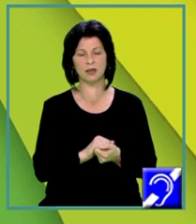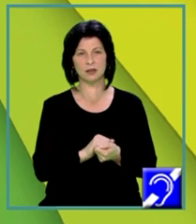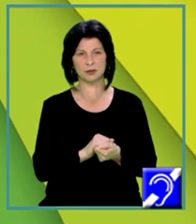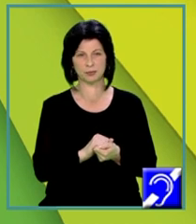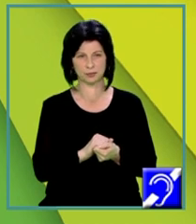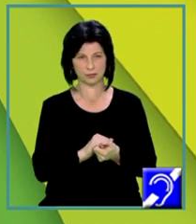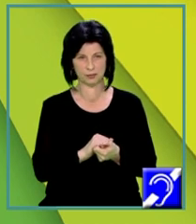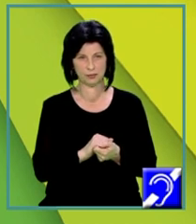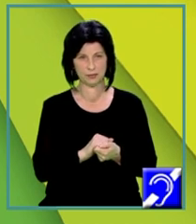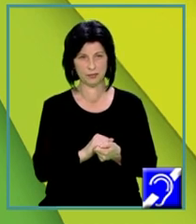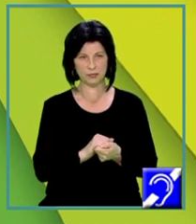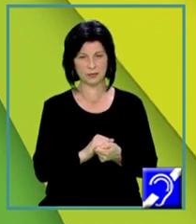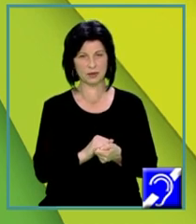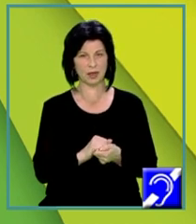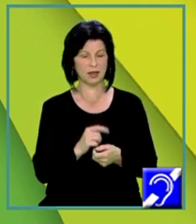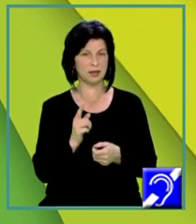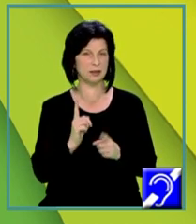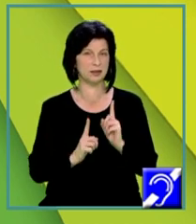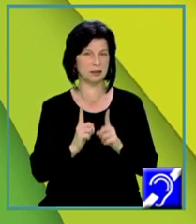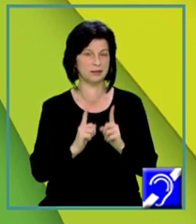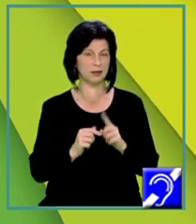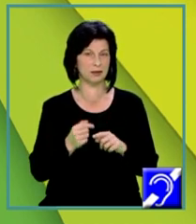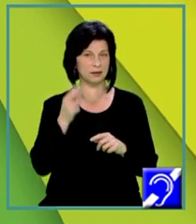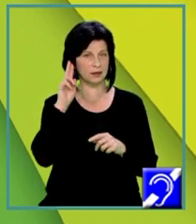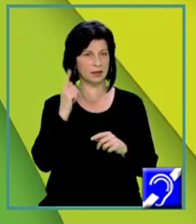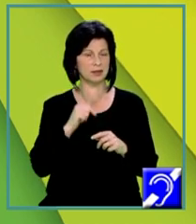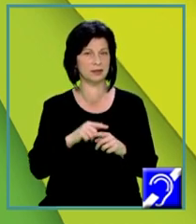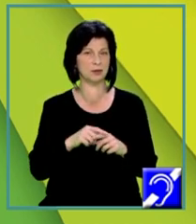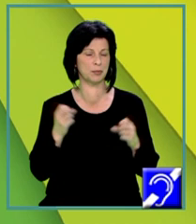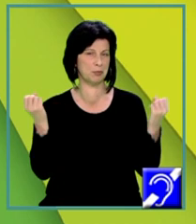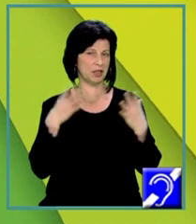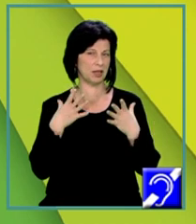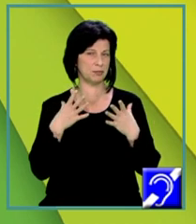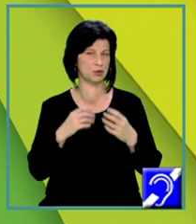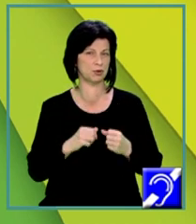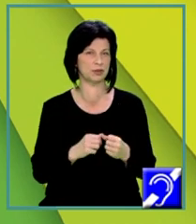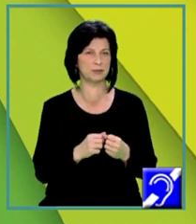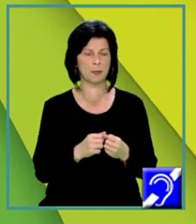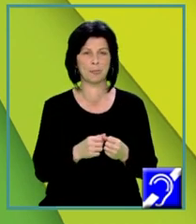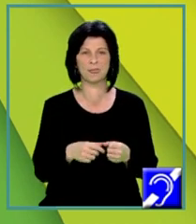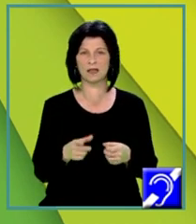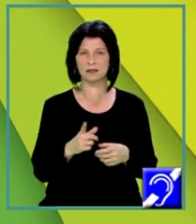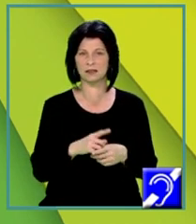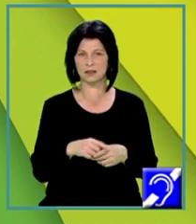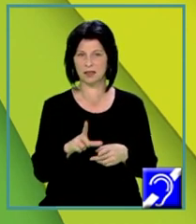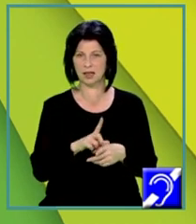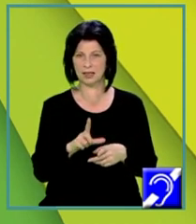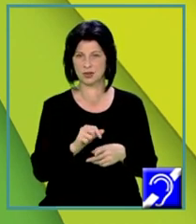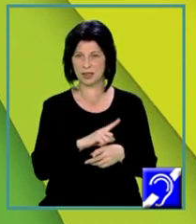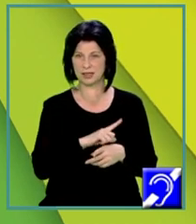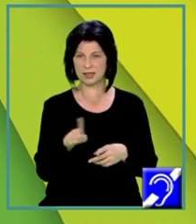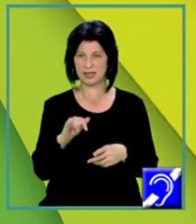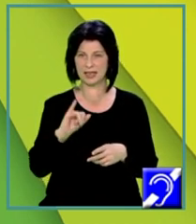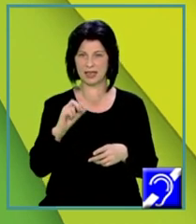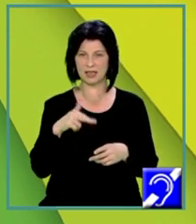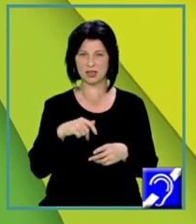funcție firmei și activă se pot găsi două elemente ale inelului a diferite între ele dar decât să alerge